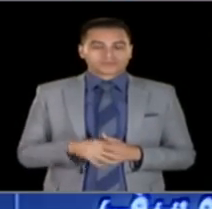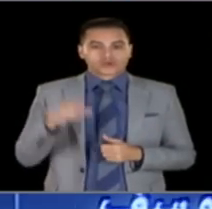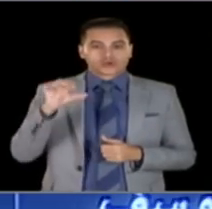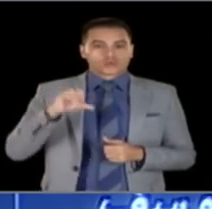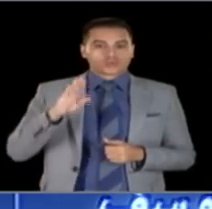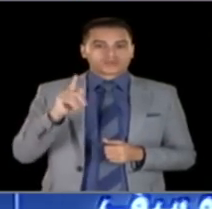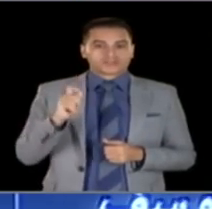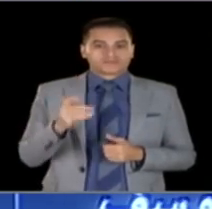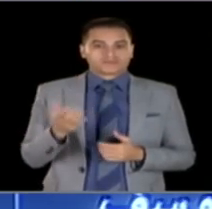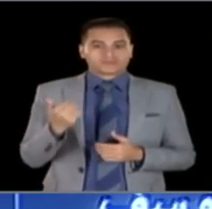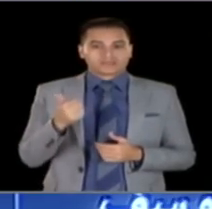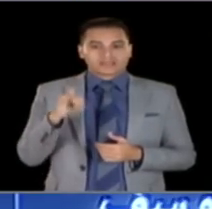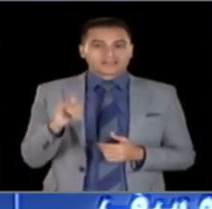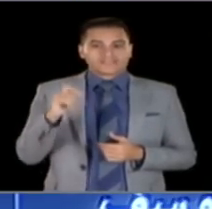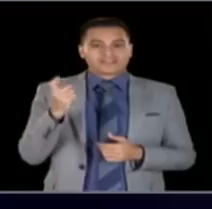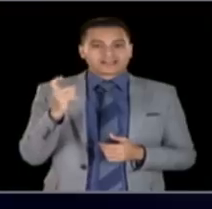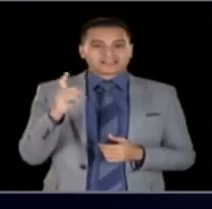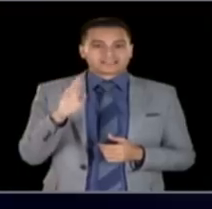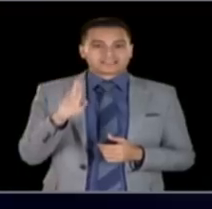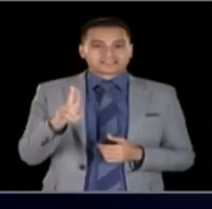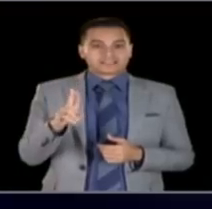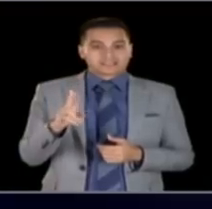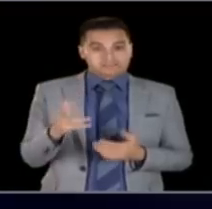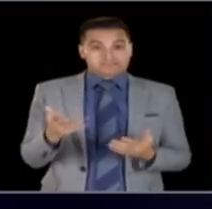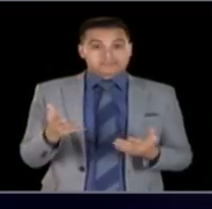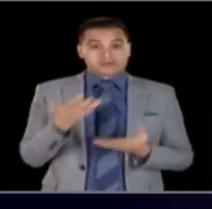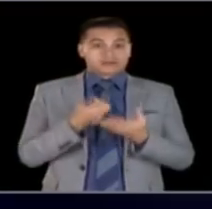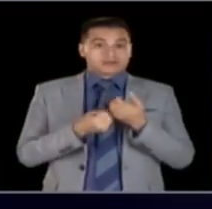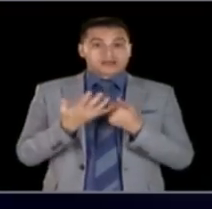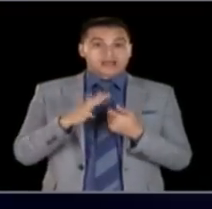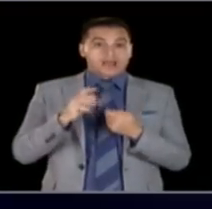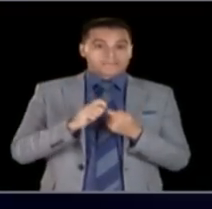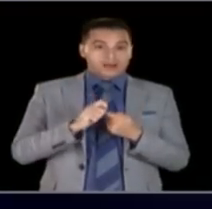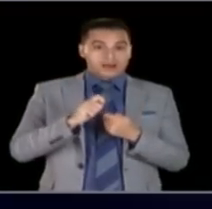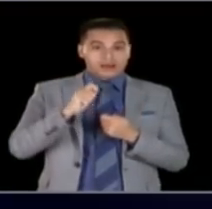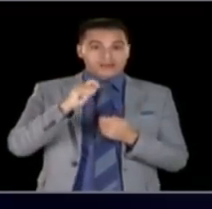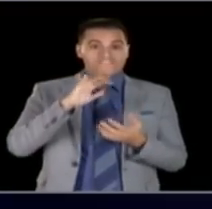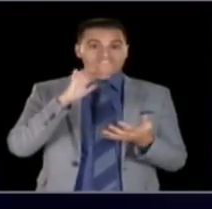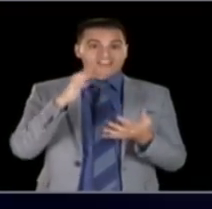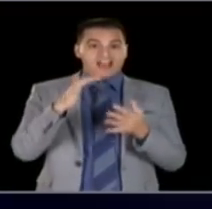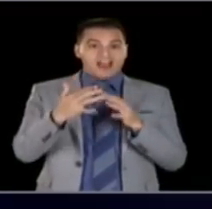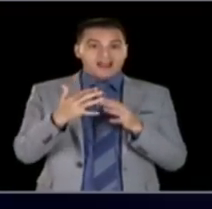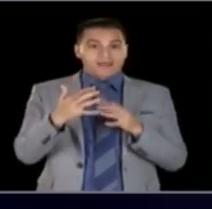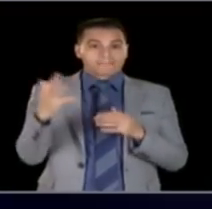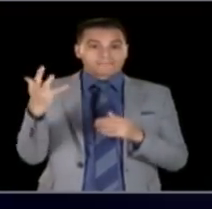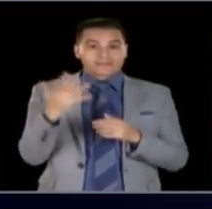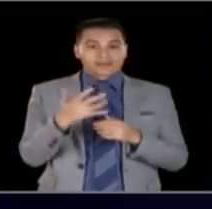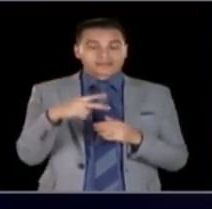يوسف إجابتك؟ إيفرست. يعني حتى تسلق أعلى قمة في العالم